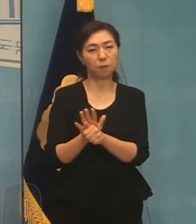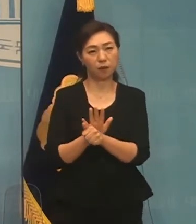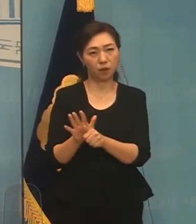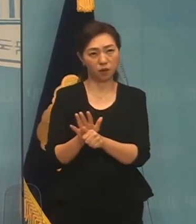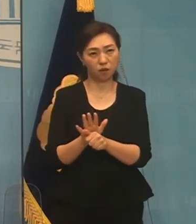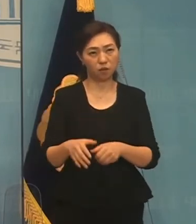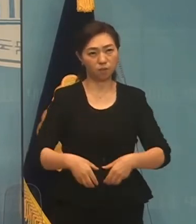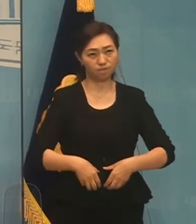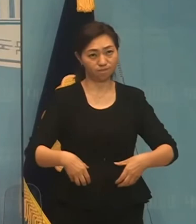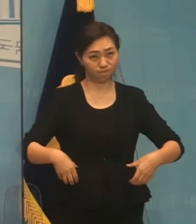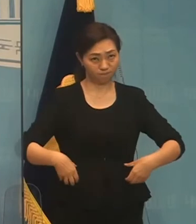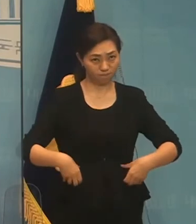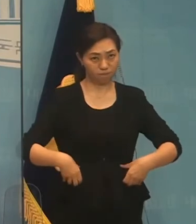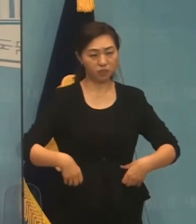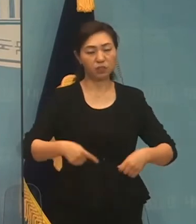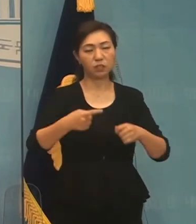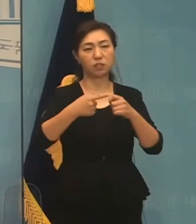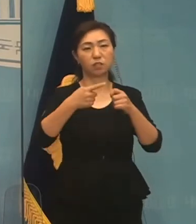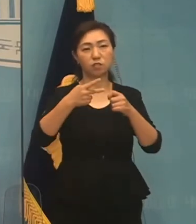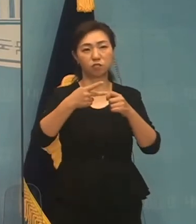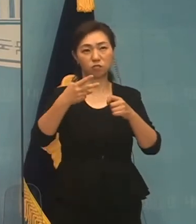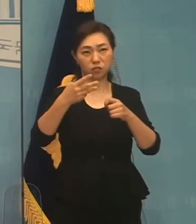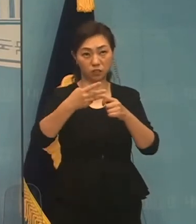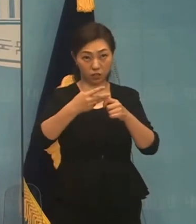가지 동목을 바탕으로